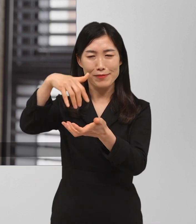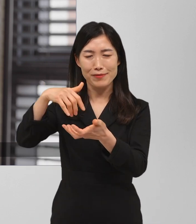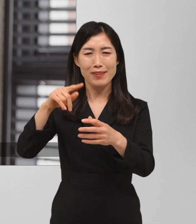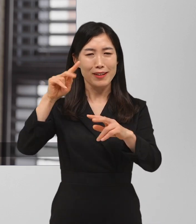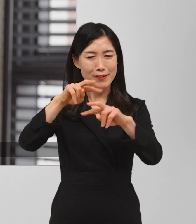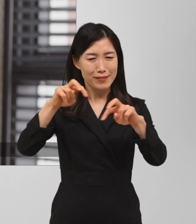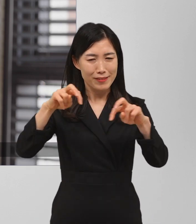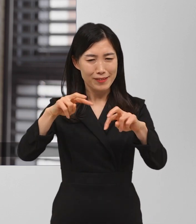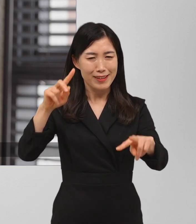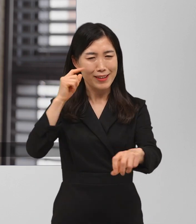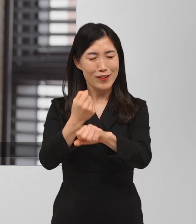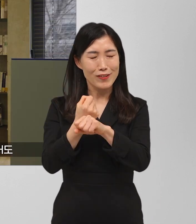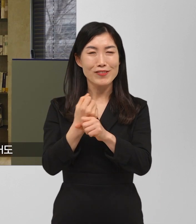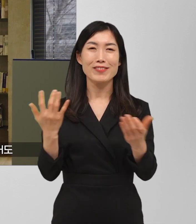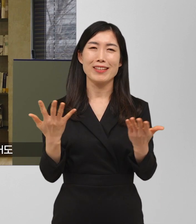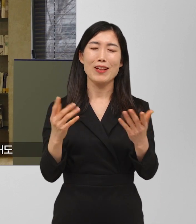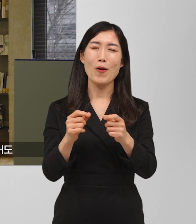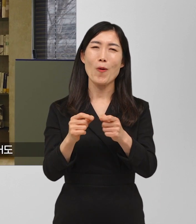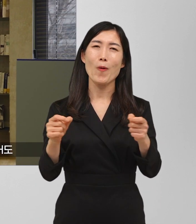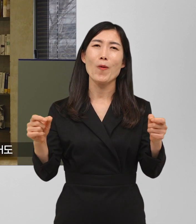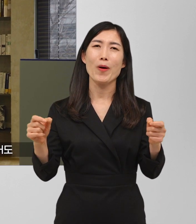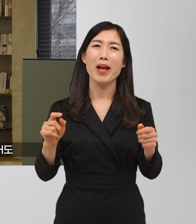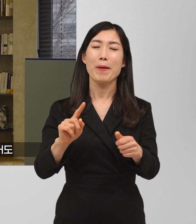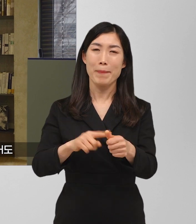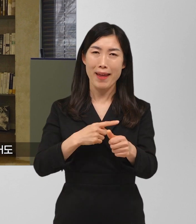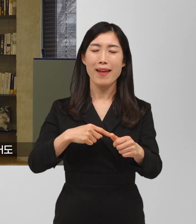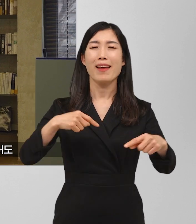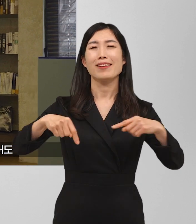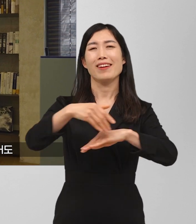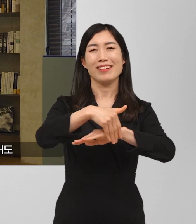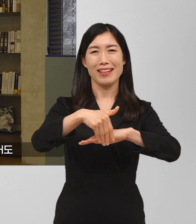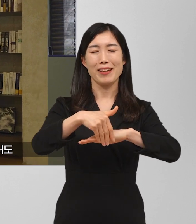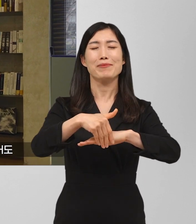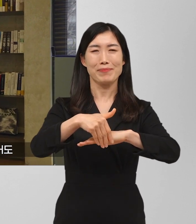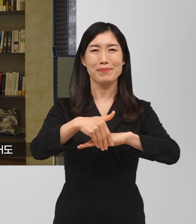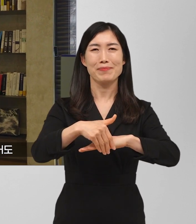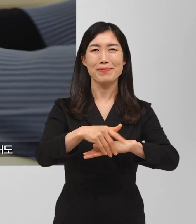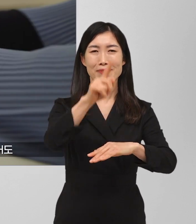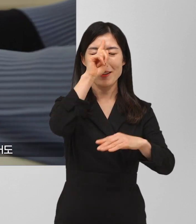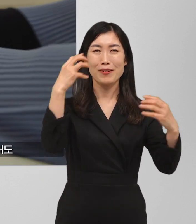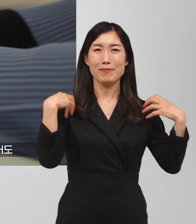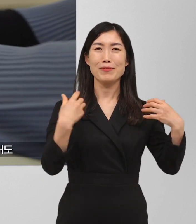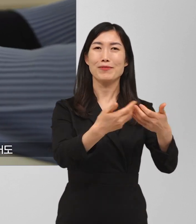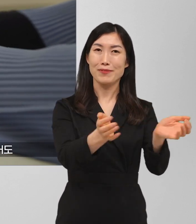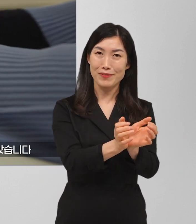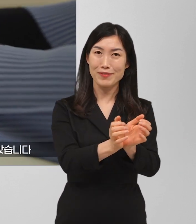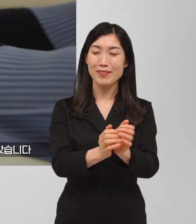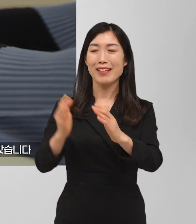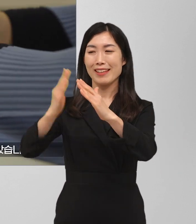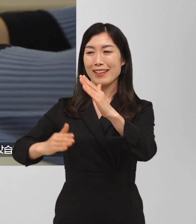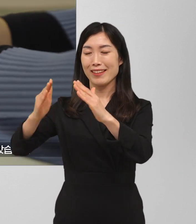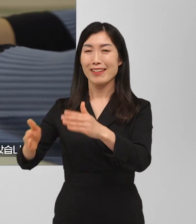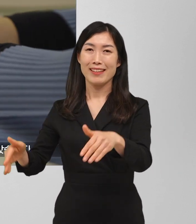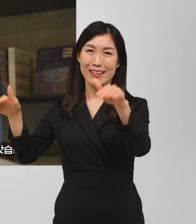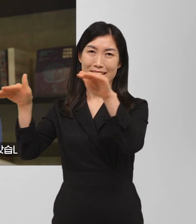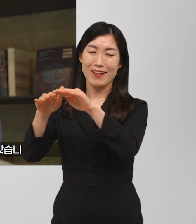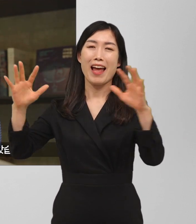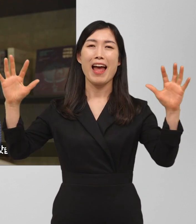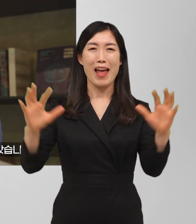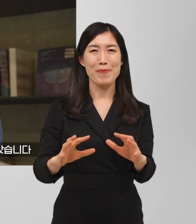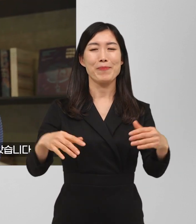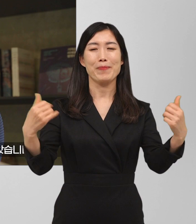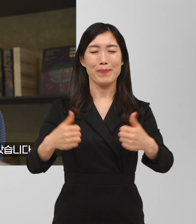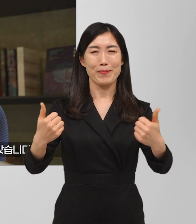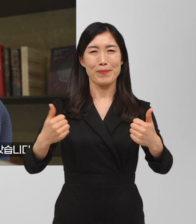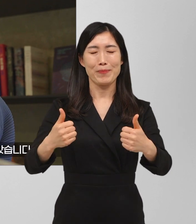꽤 오랫동안 해오고 있습니다. 그러다 보니 우리의 삶과 직접 관련이 있는 정책에 대해서도 정부 부처와 그리고 여러